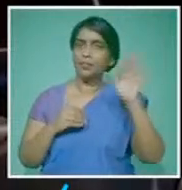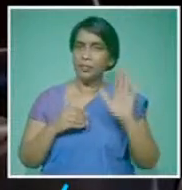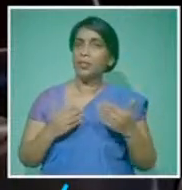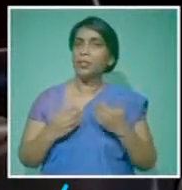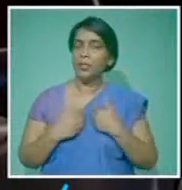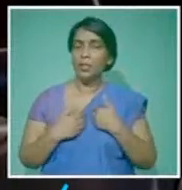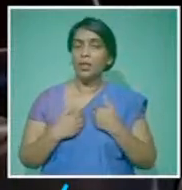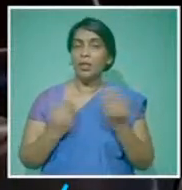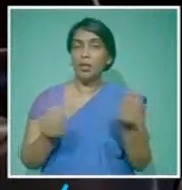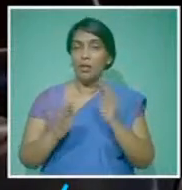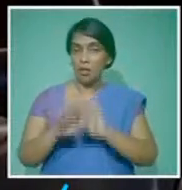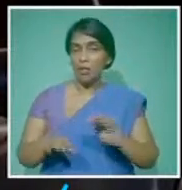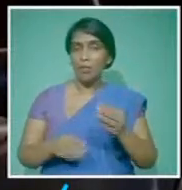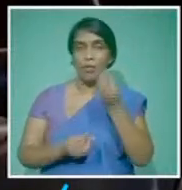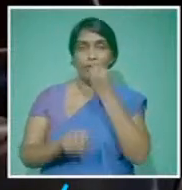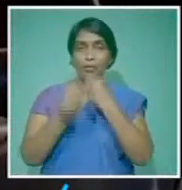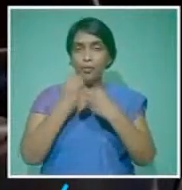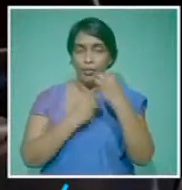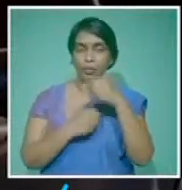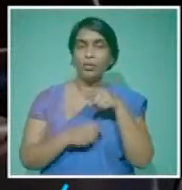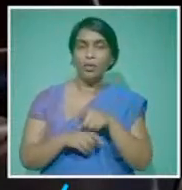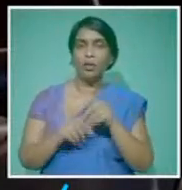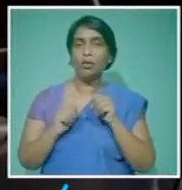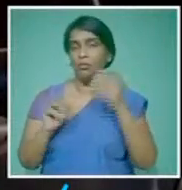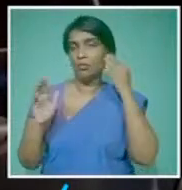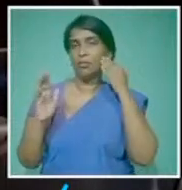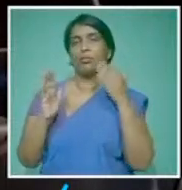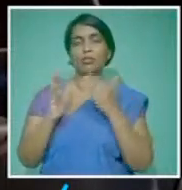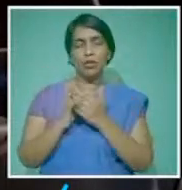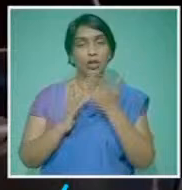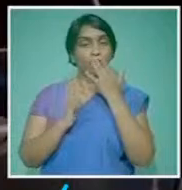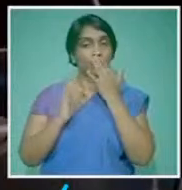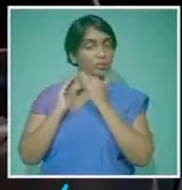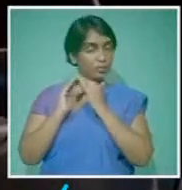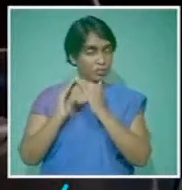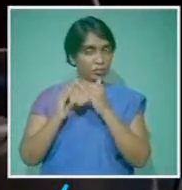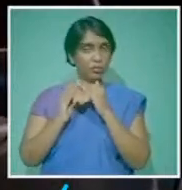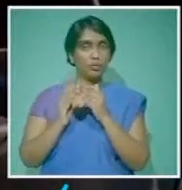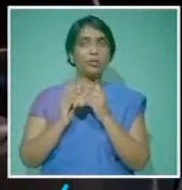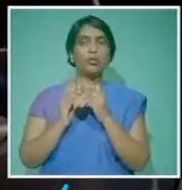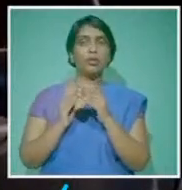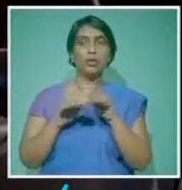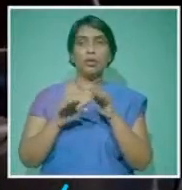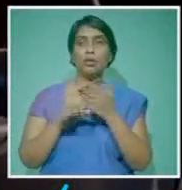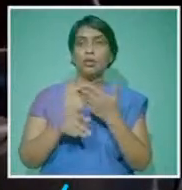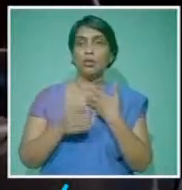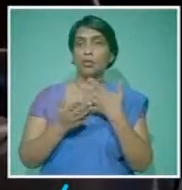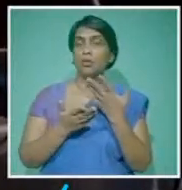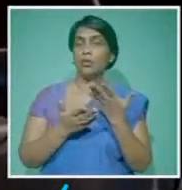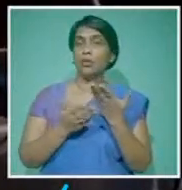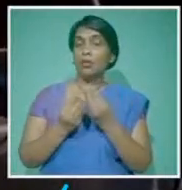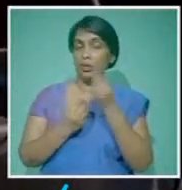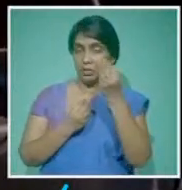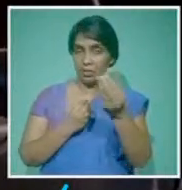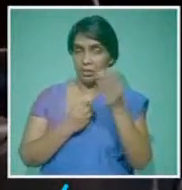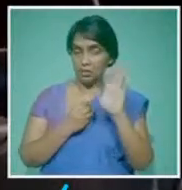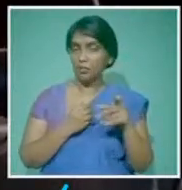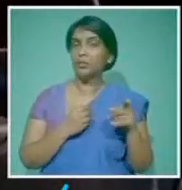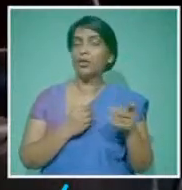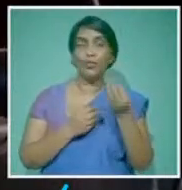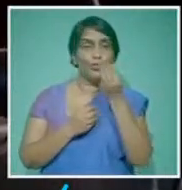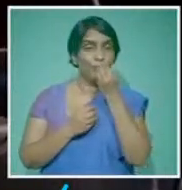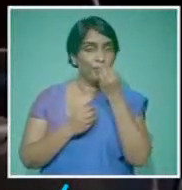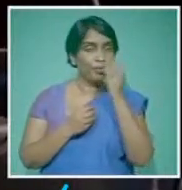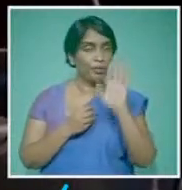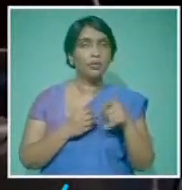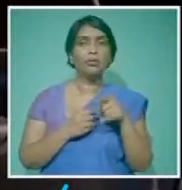अभी दर्वेग्य पोष्य पोषण वेणुवें पासल पासल वल अभी वेंक दिन आहार